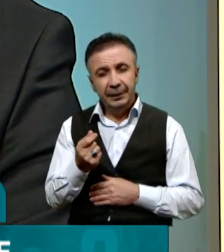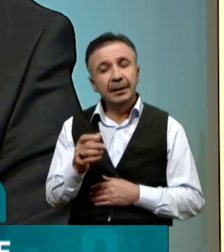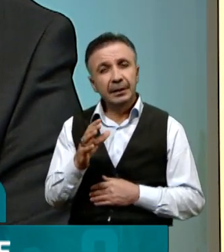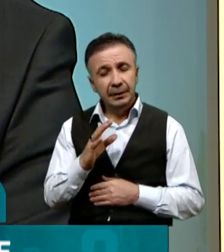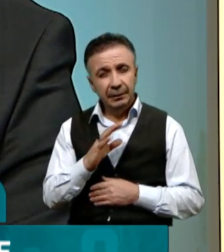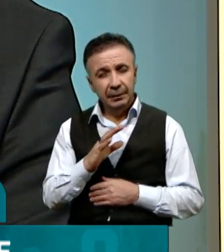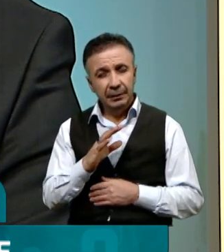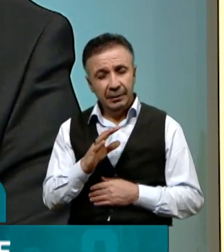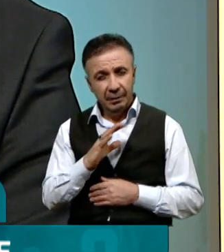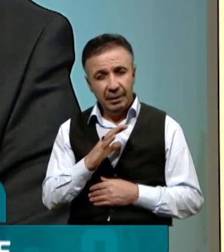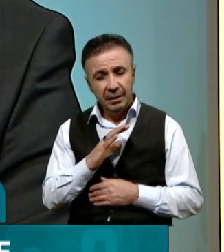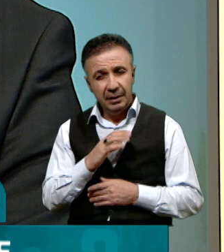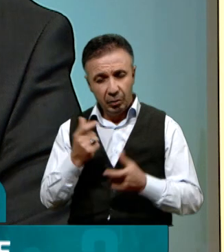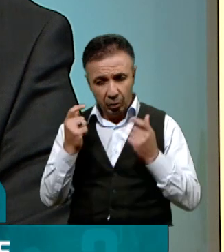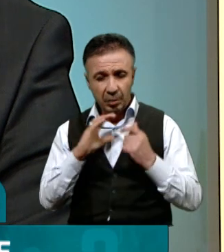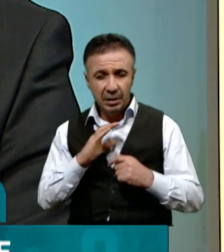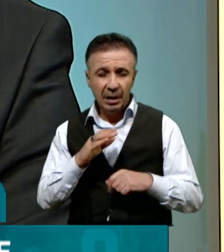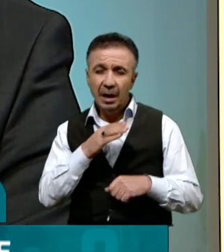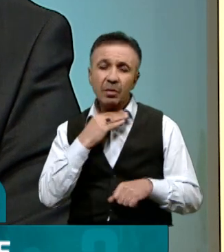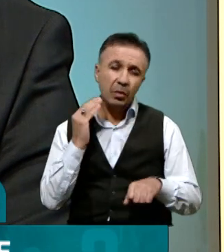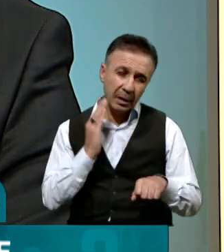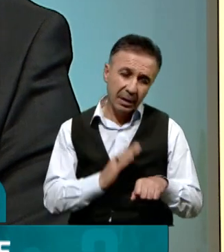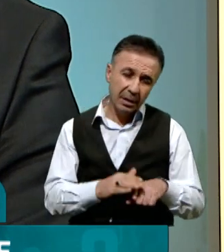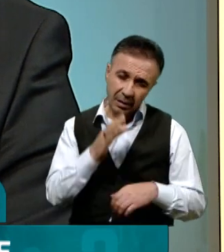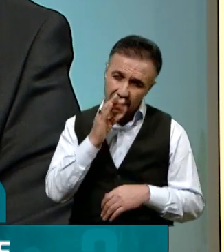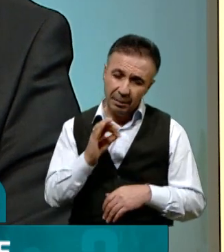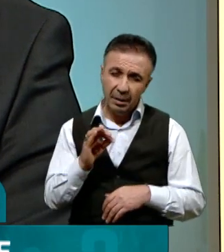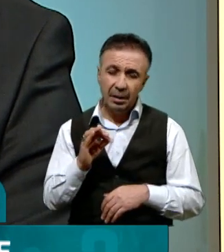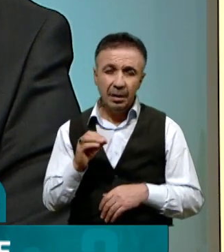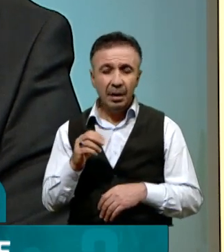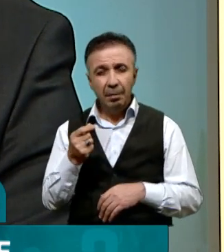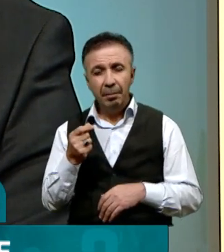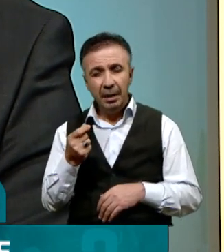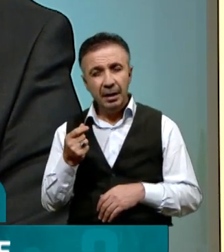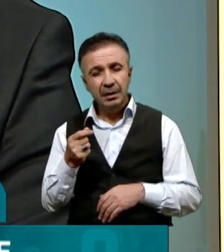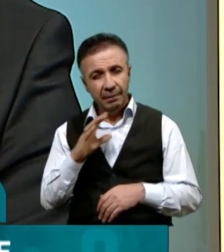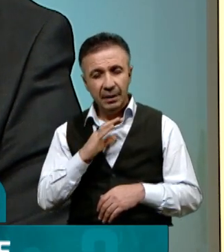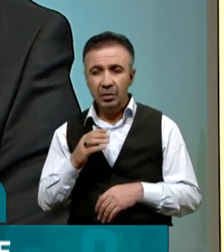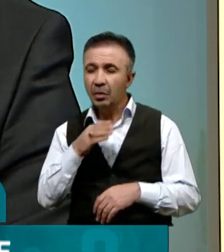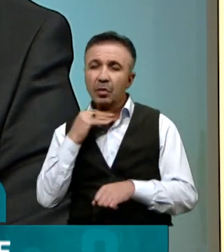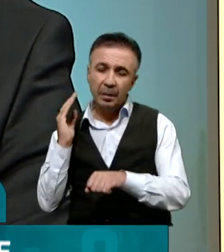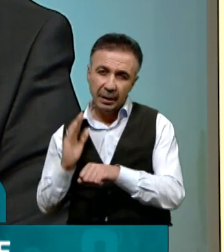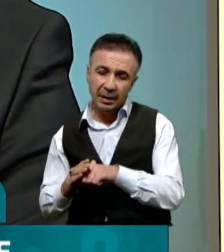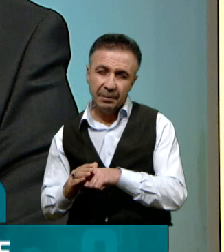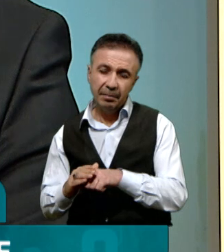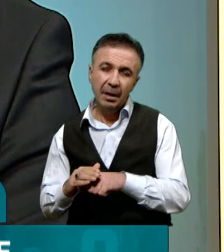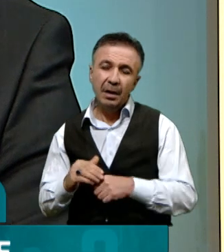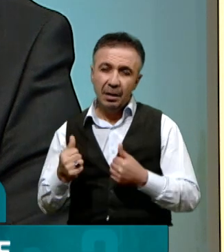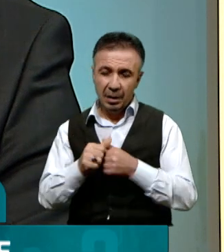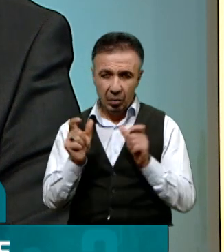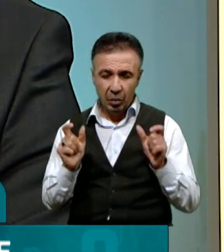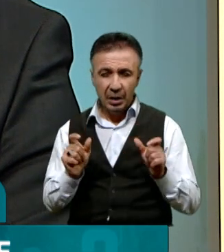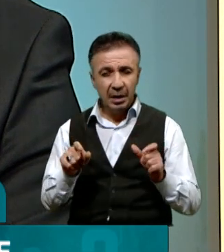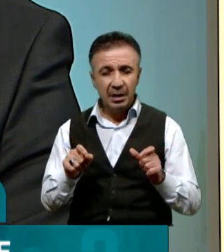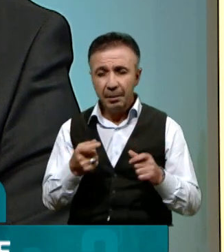varsa her birerde ne yapar? Kurban keser. Kimin mali yükümlülüğü varsa o keser. Efendim karı koca, her ikisi de mali yönden kurban